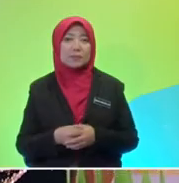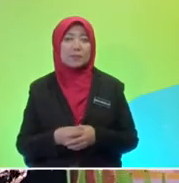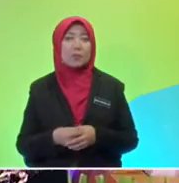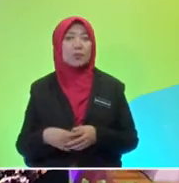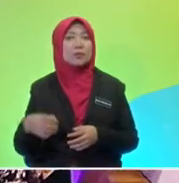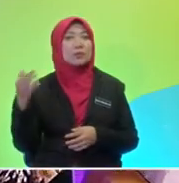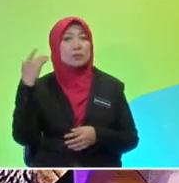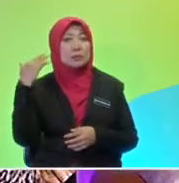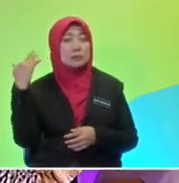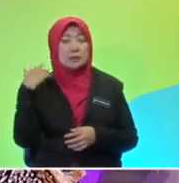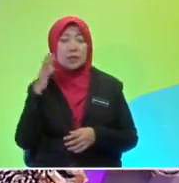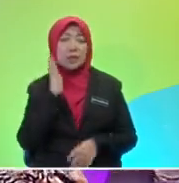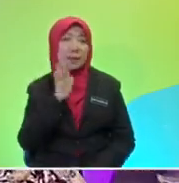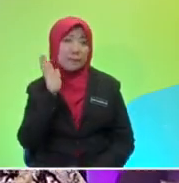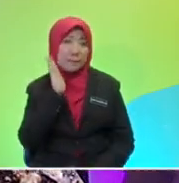lebah